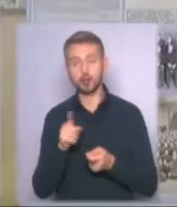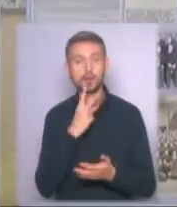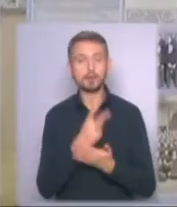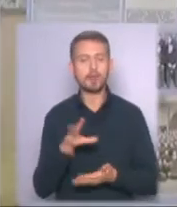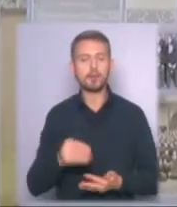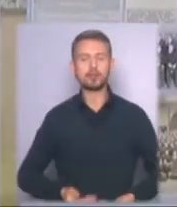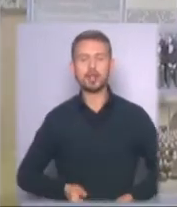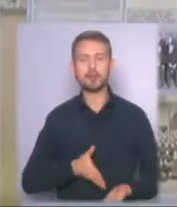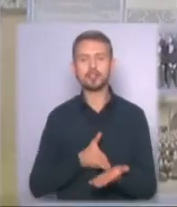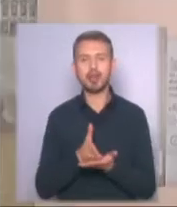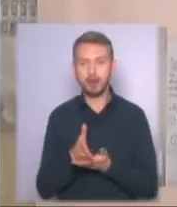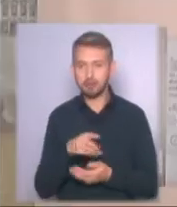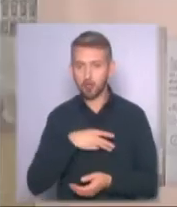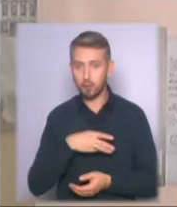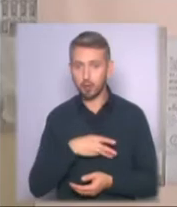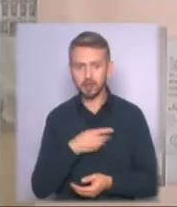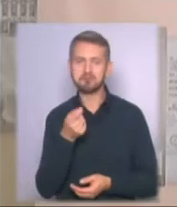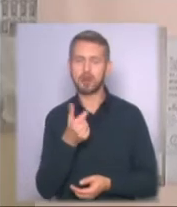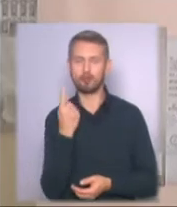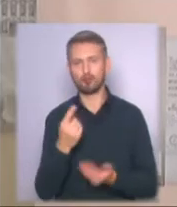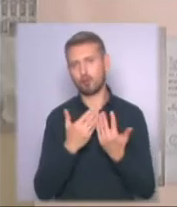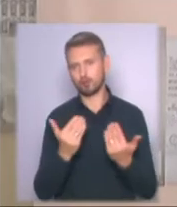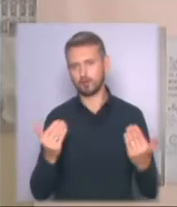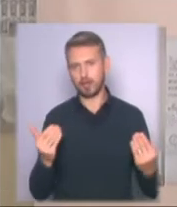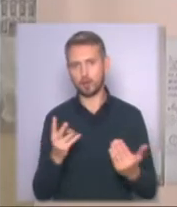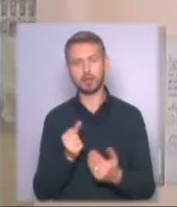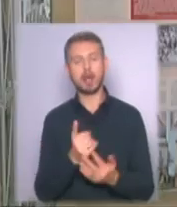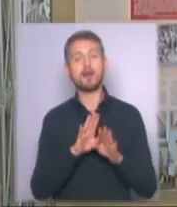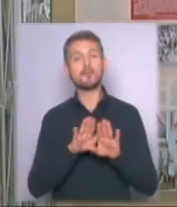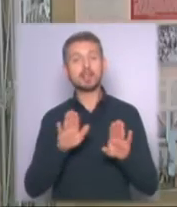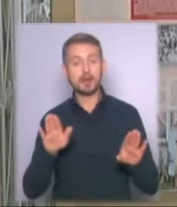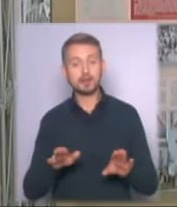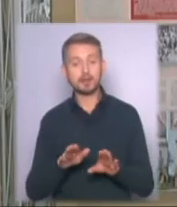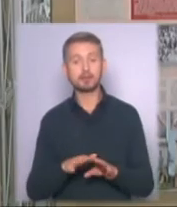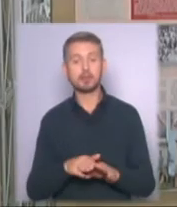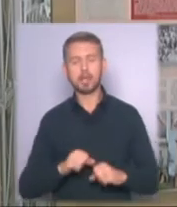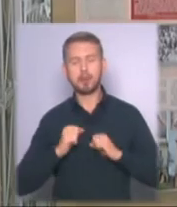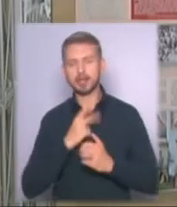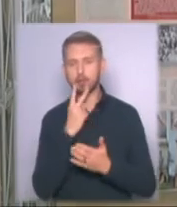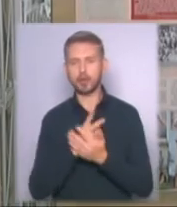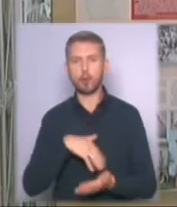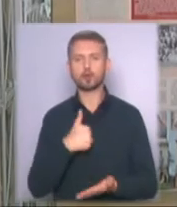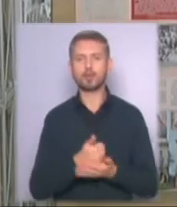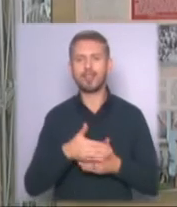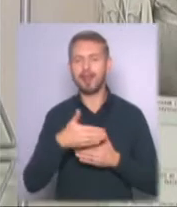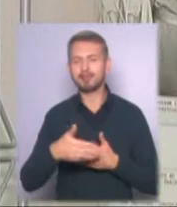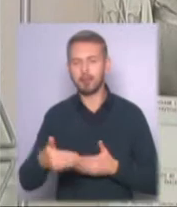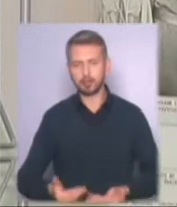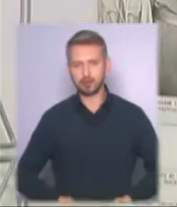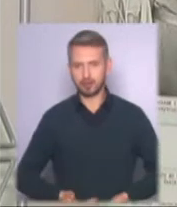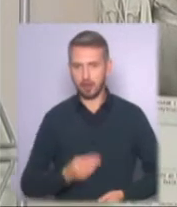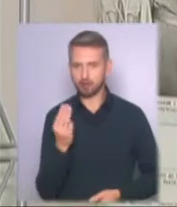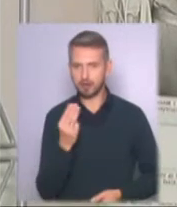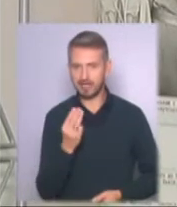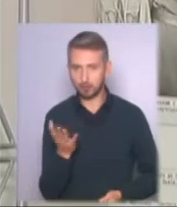шлях митрополита, було б замало й цілого музею. На виставці ж автори намагалися лише показати основні етапи життя Шептицького та